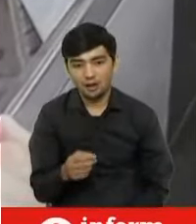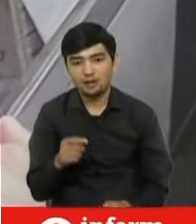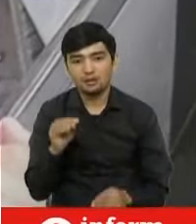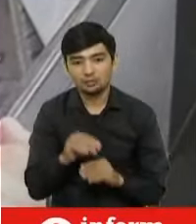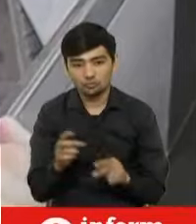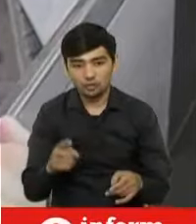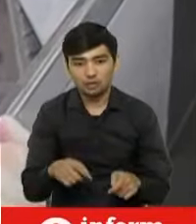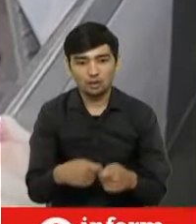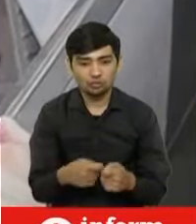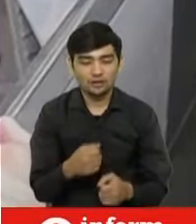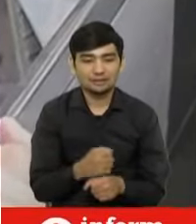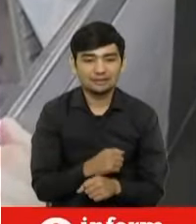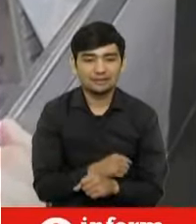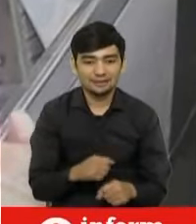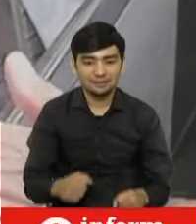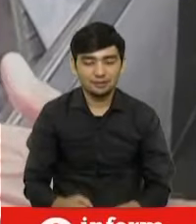жасамасын.